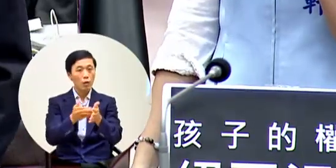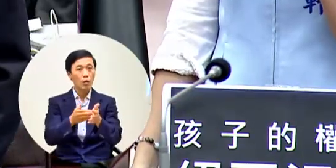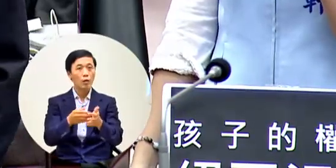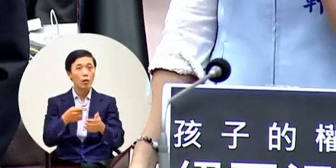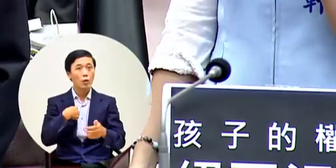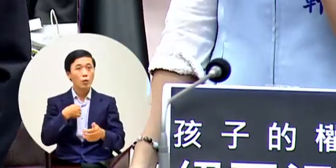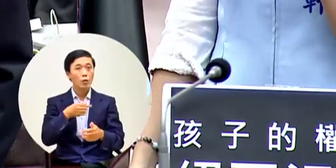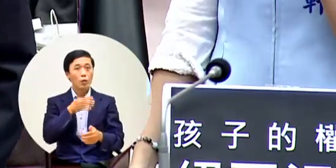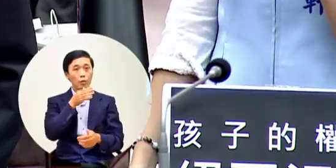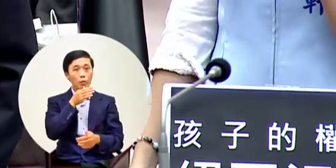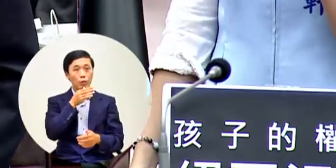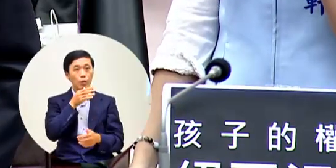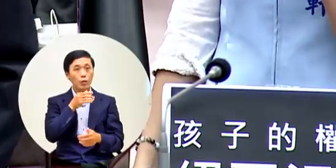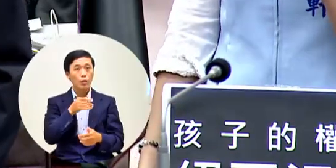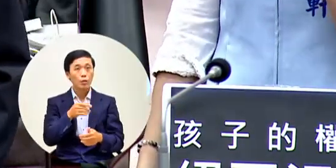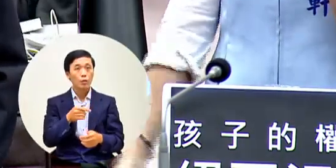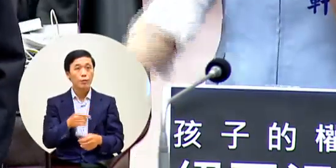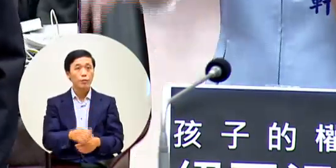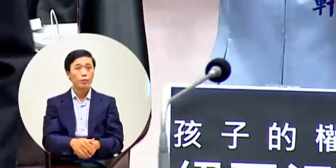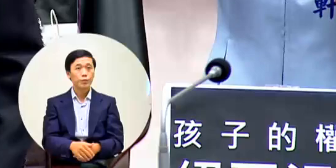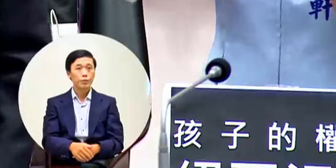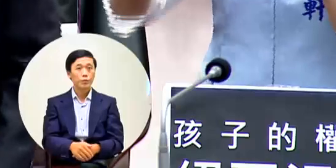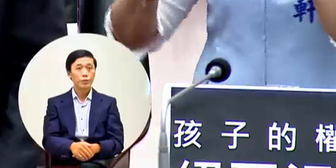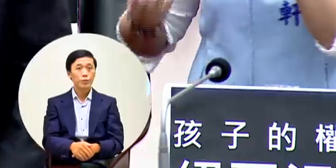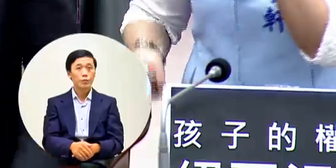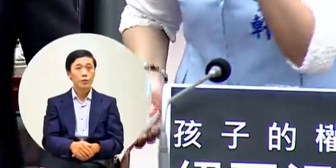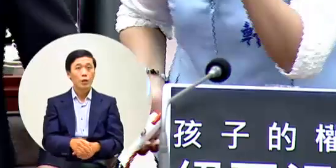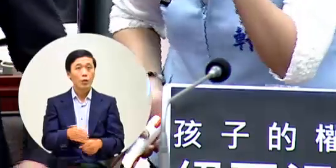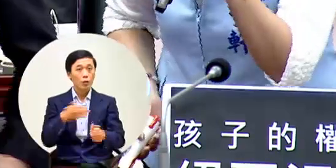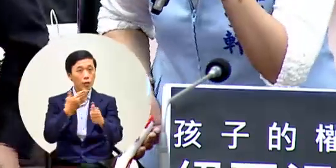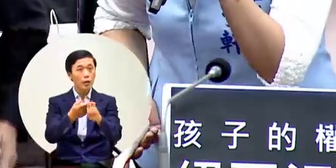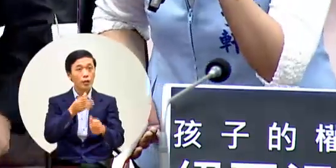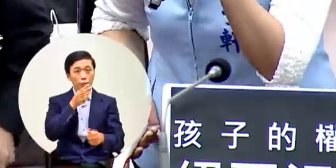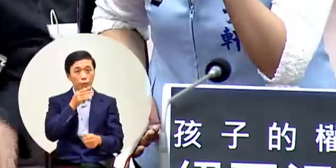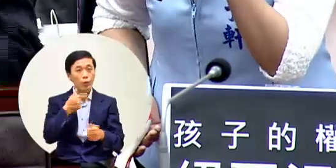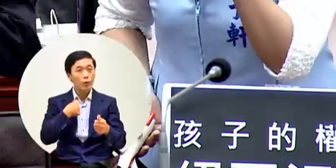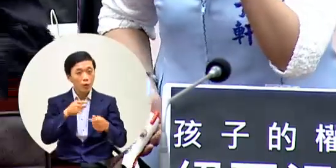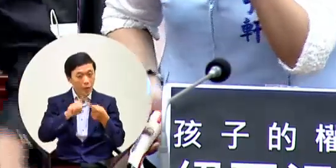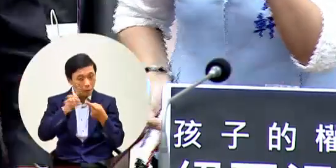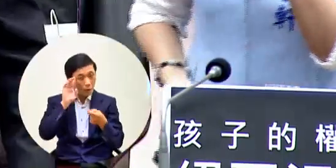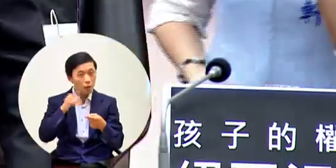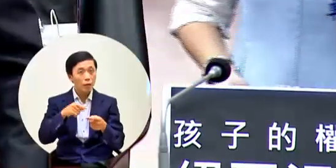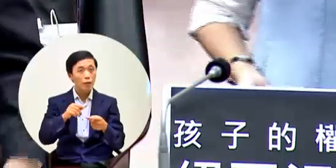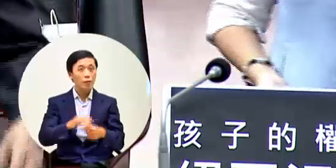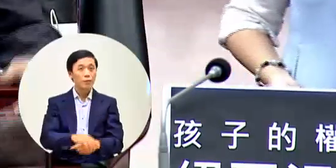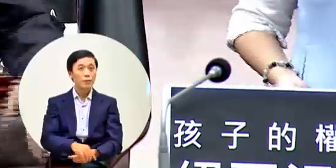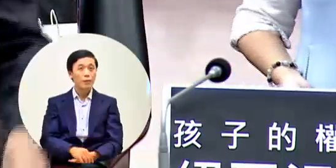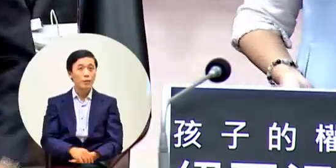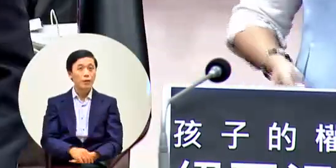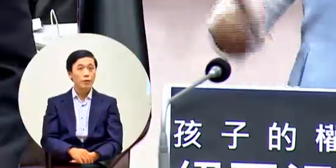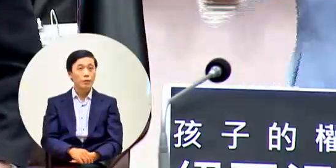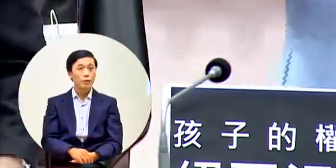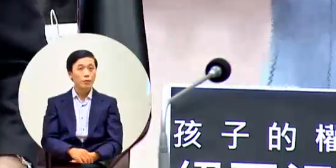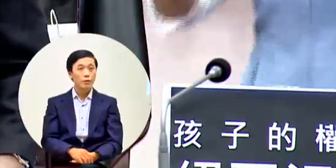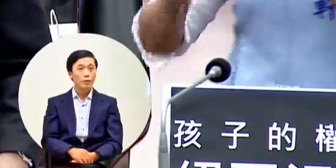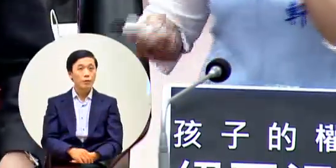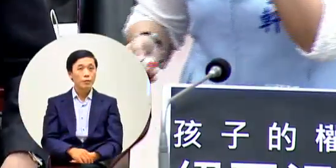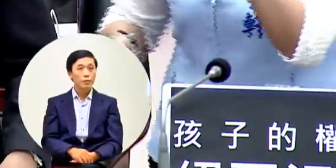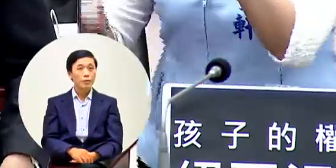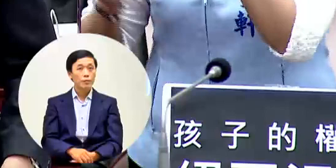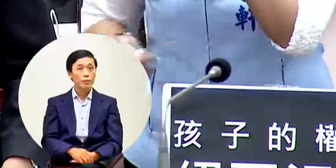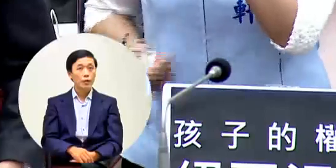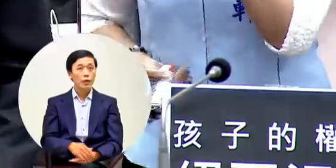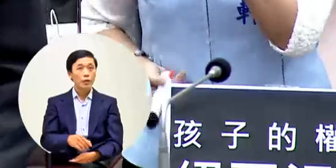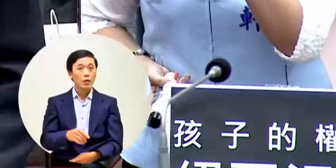无你问我无讲都无意思啊。 好，我和你讲，安尼我给你回信嘞，好不好？ 无啦，拍谢啦。 拜。 你 不